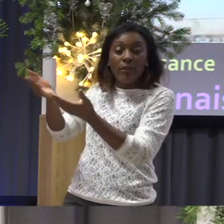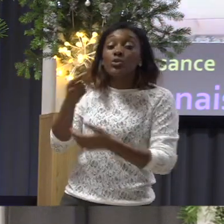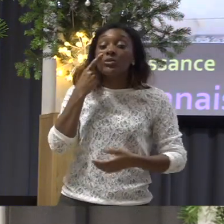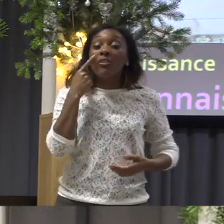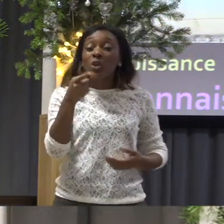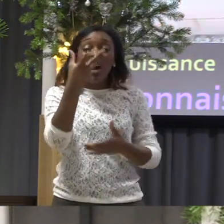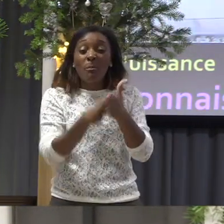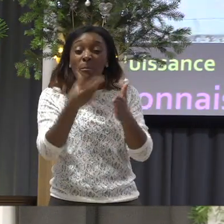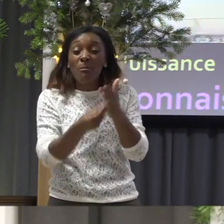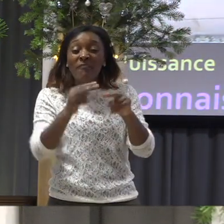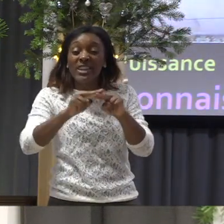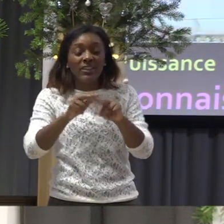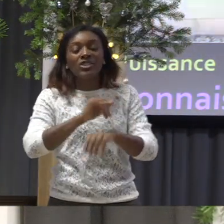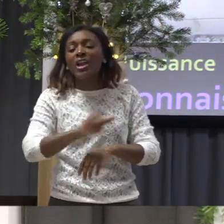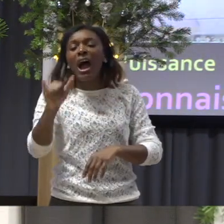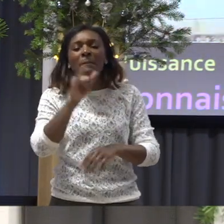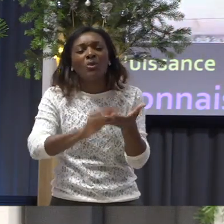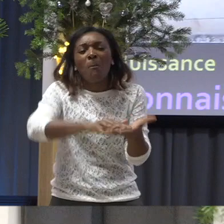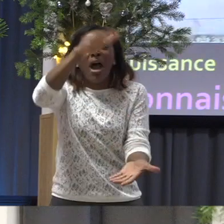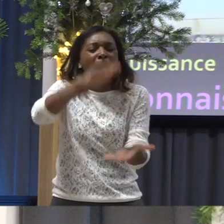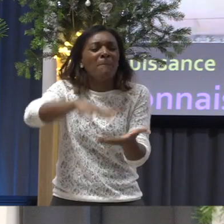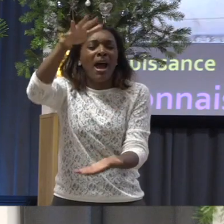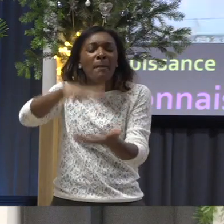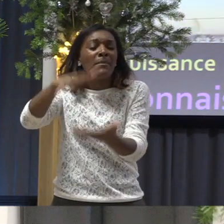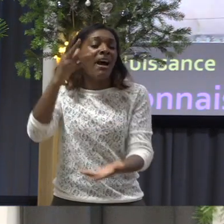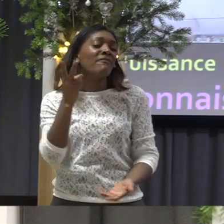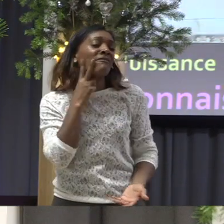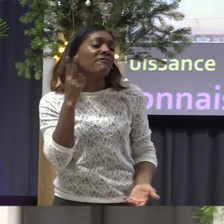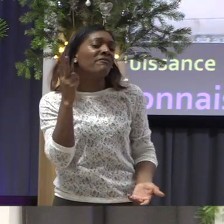nourriture et tes cuves déborderont de vin.